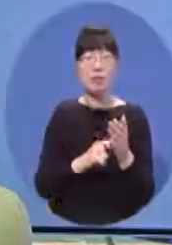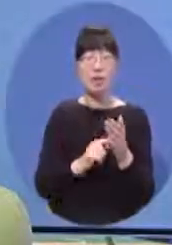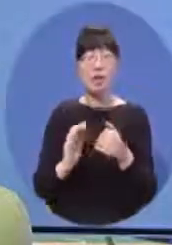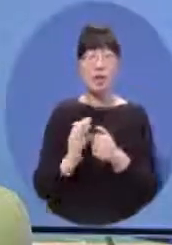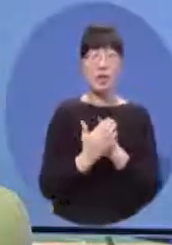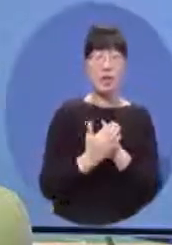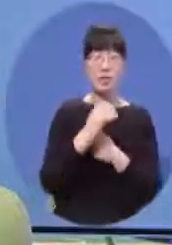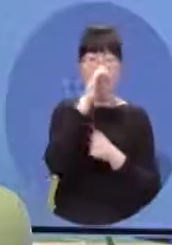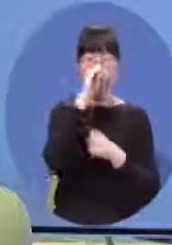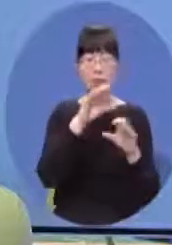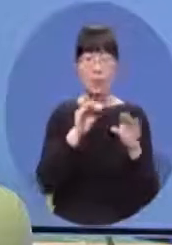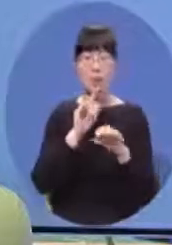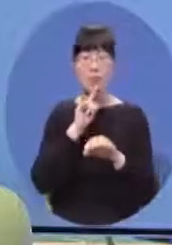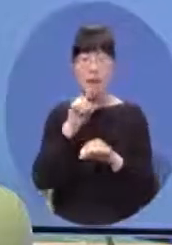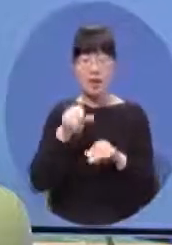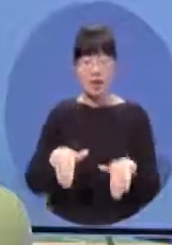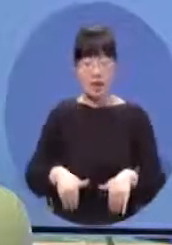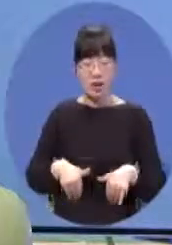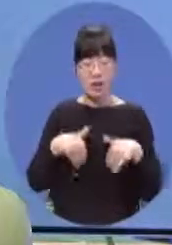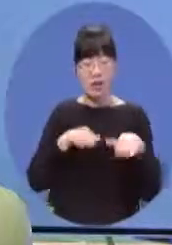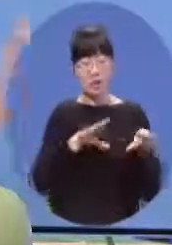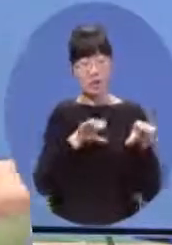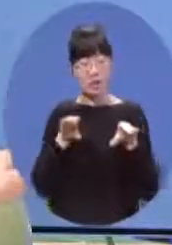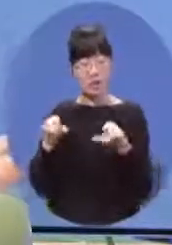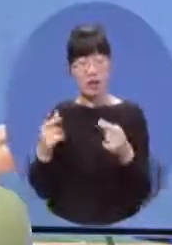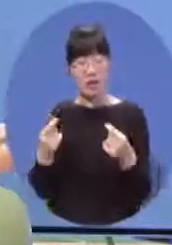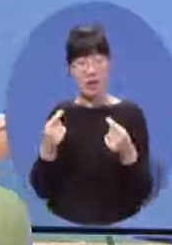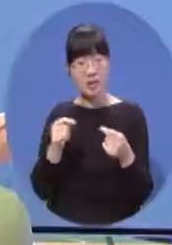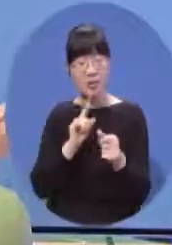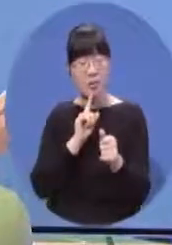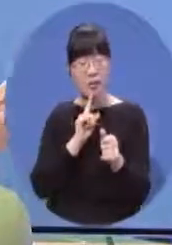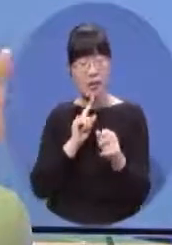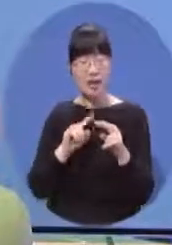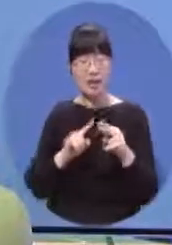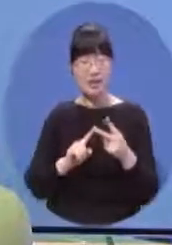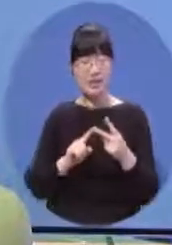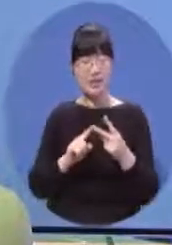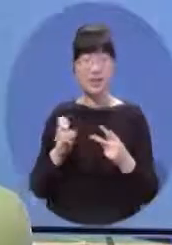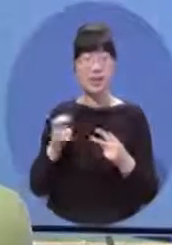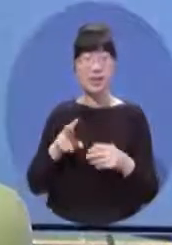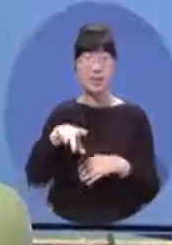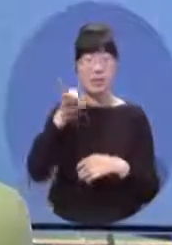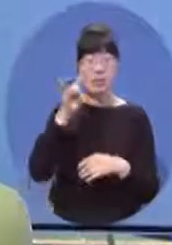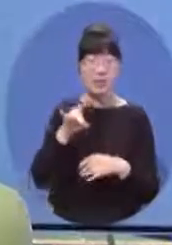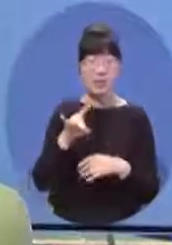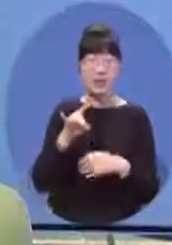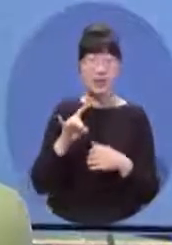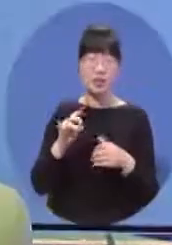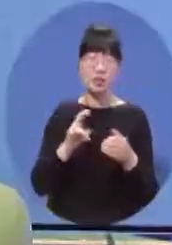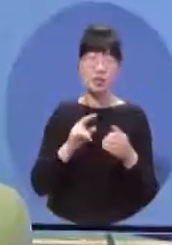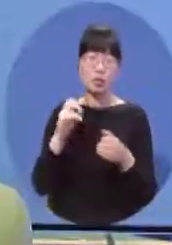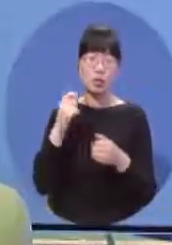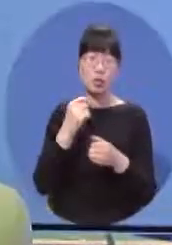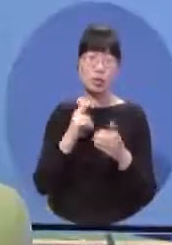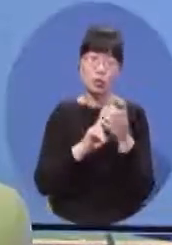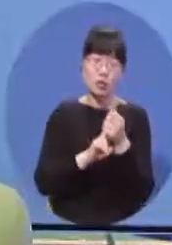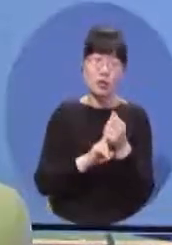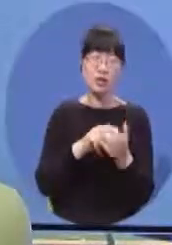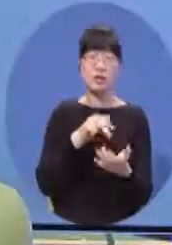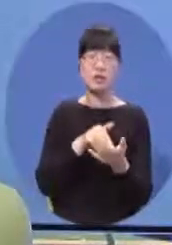덮고 좋은 이야기, 여긴 따뜻하고 부드러운 것 같아요. 뭐 이렇게 이야기를 한다든지 처음에는 이렇게 싹 가리는 면이 좀